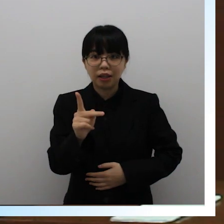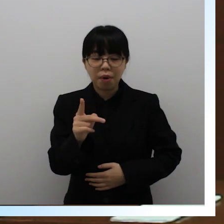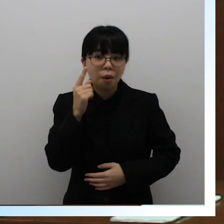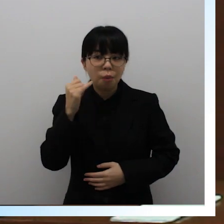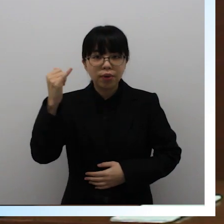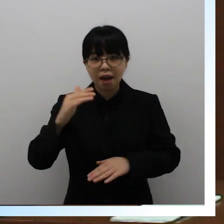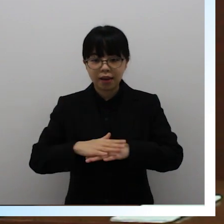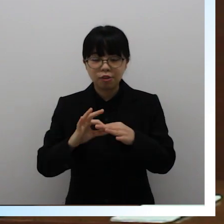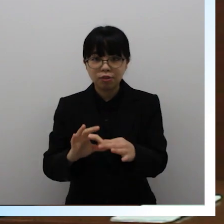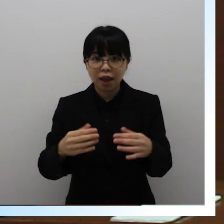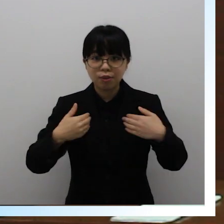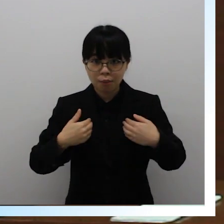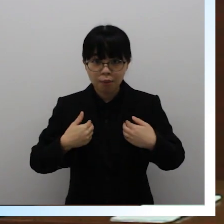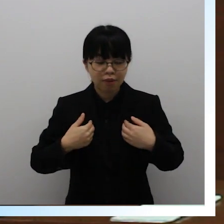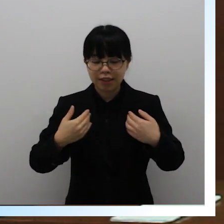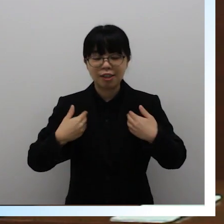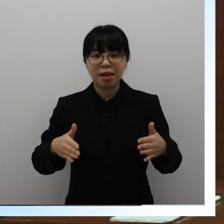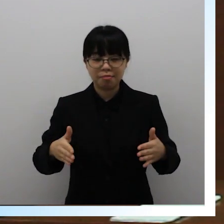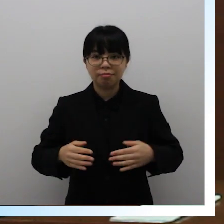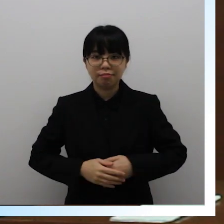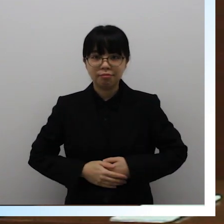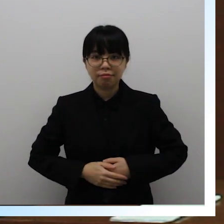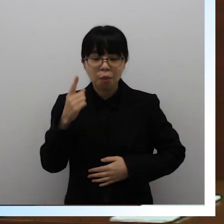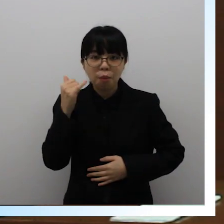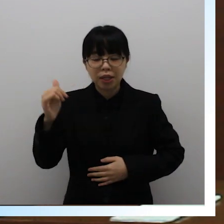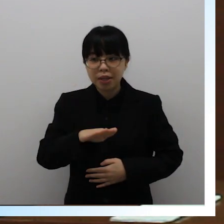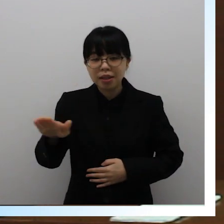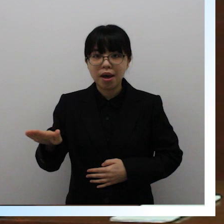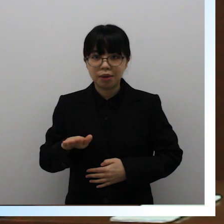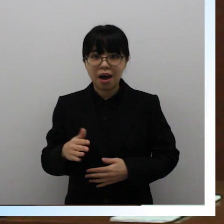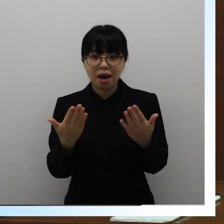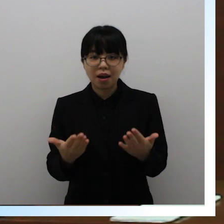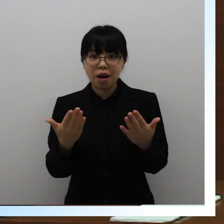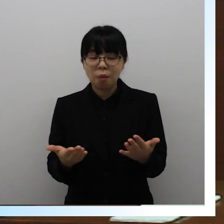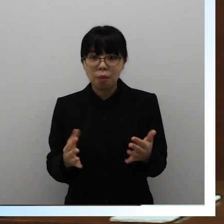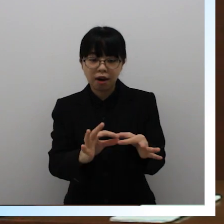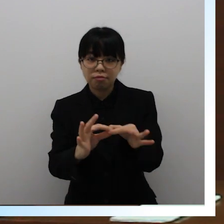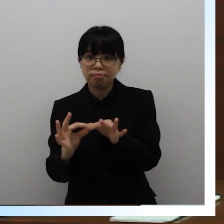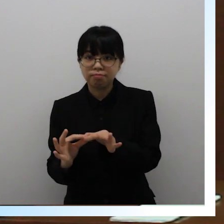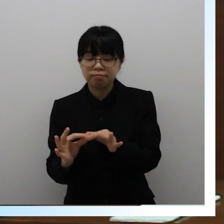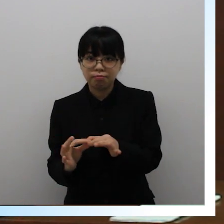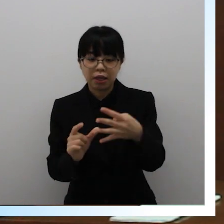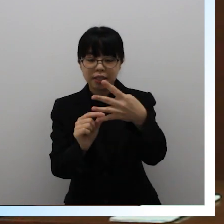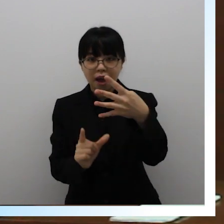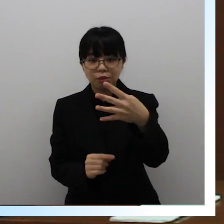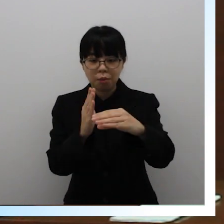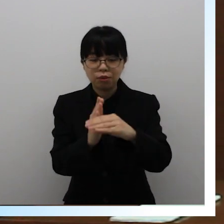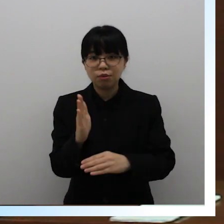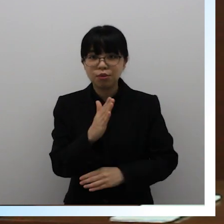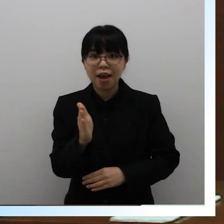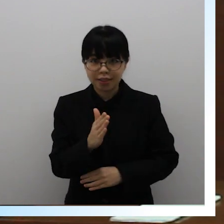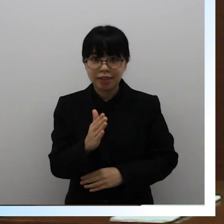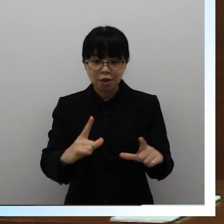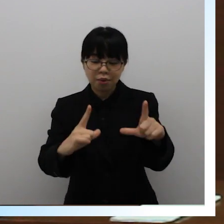には学校を通じまして4月中旬にお知らせすることとしております。次に学